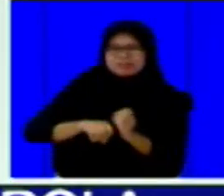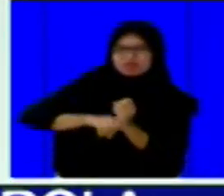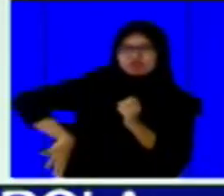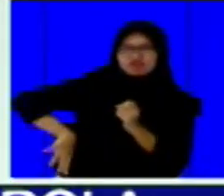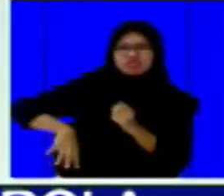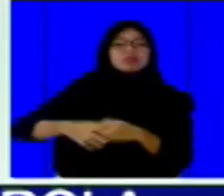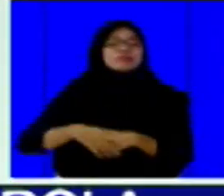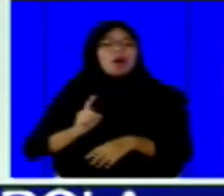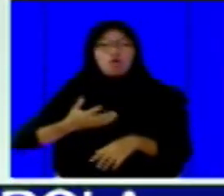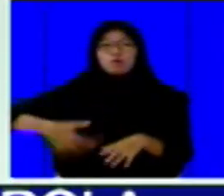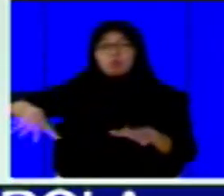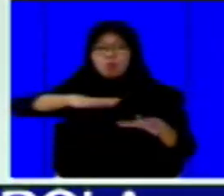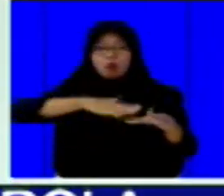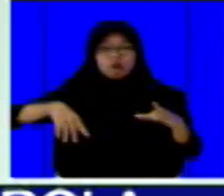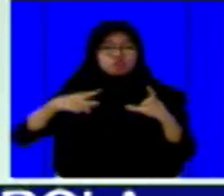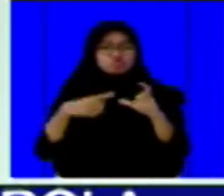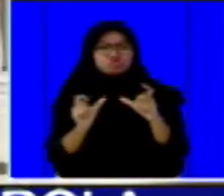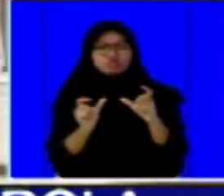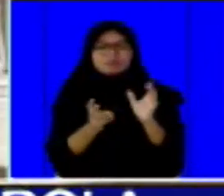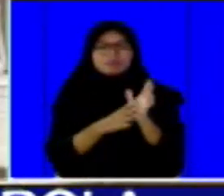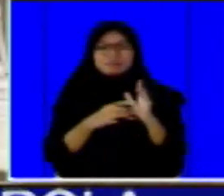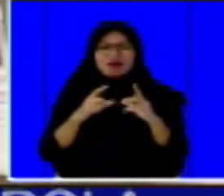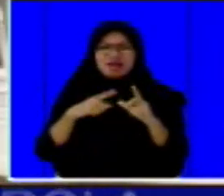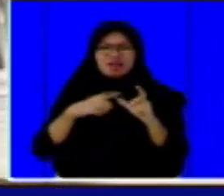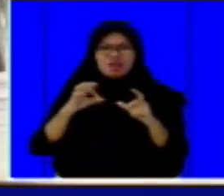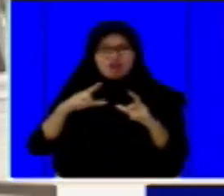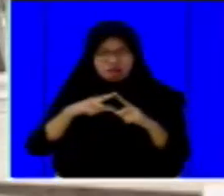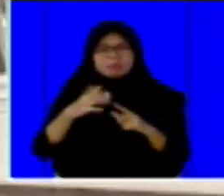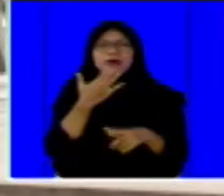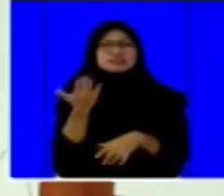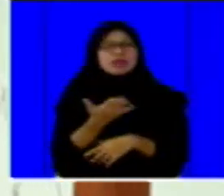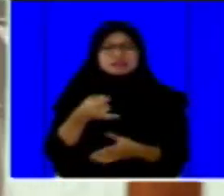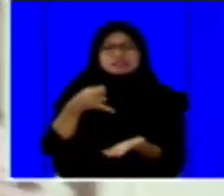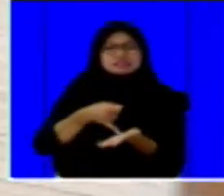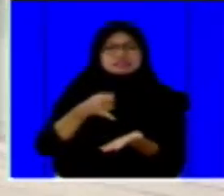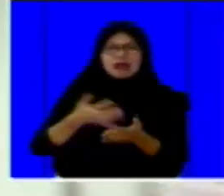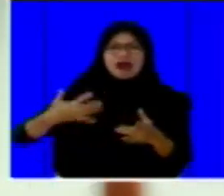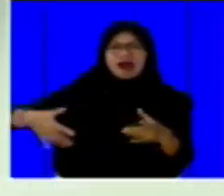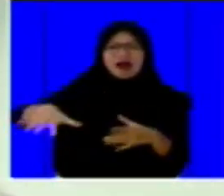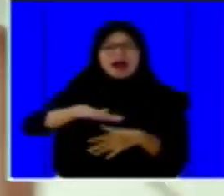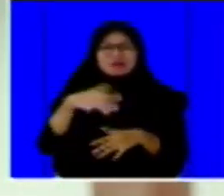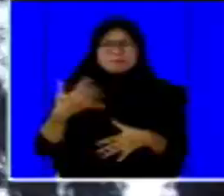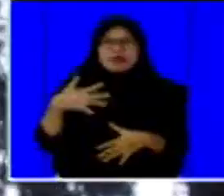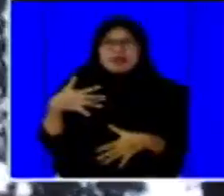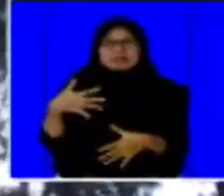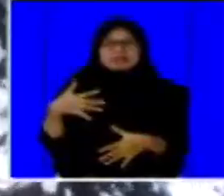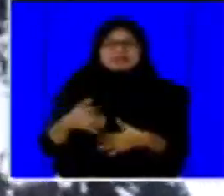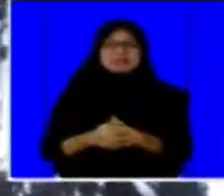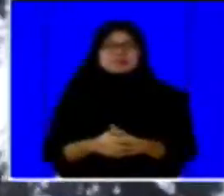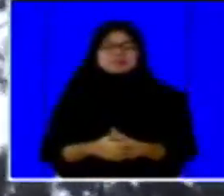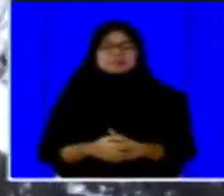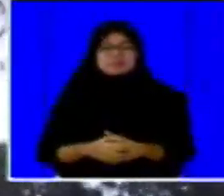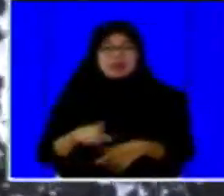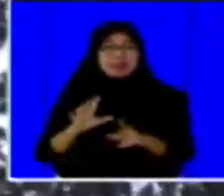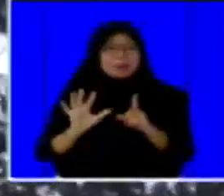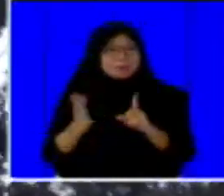dengan adanya mata air yang panas pada kawah ini. Setelah 15 menit berada di dalam area kawah, saya